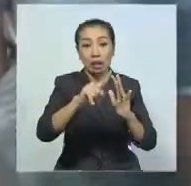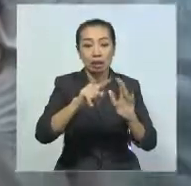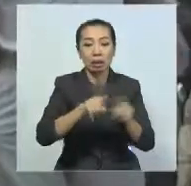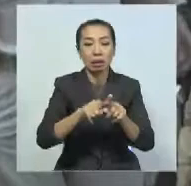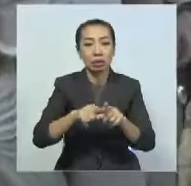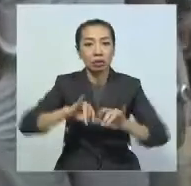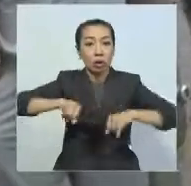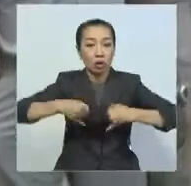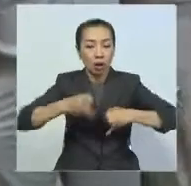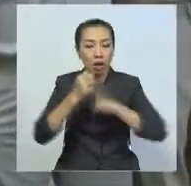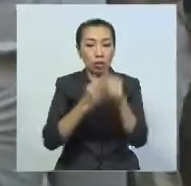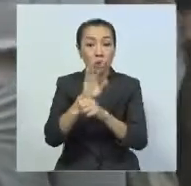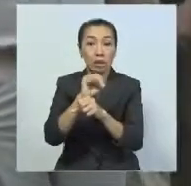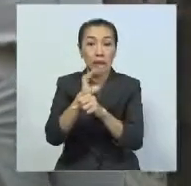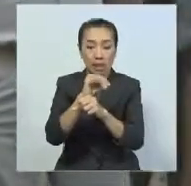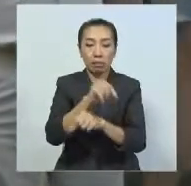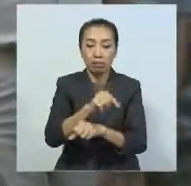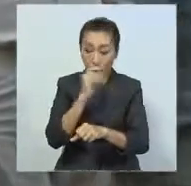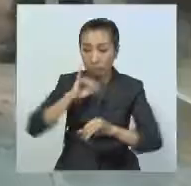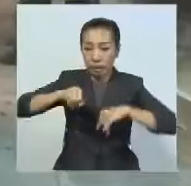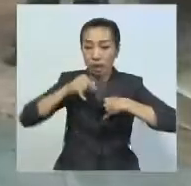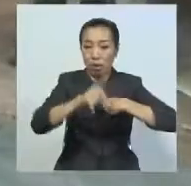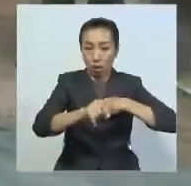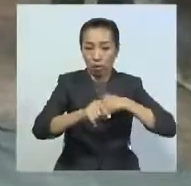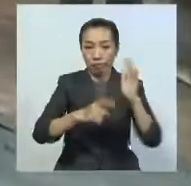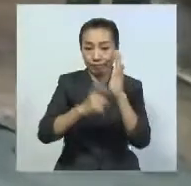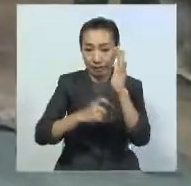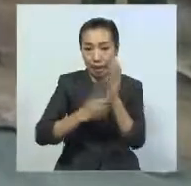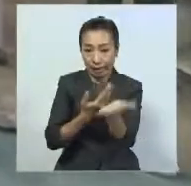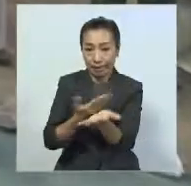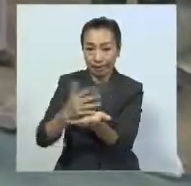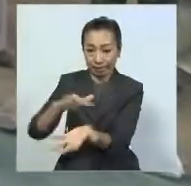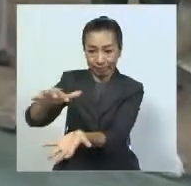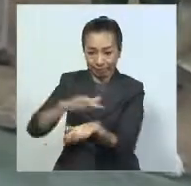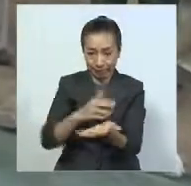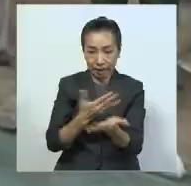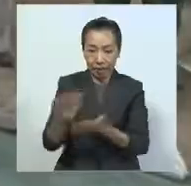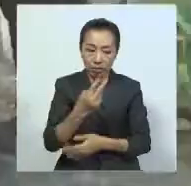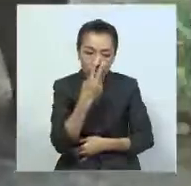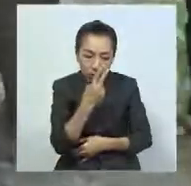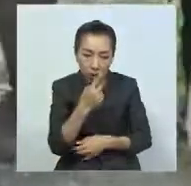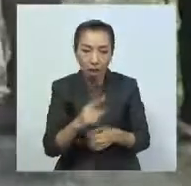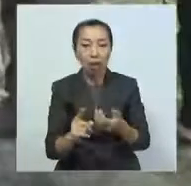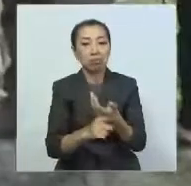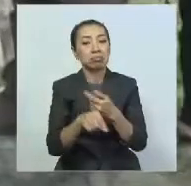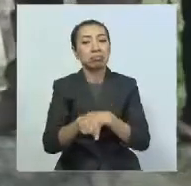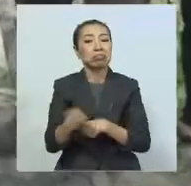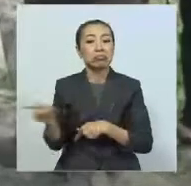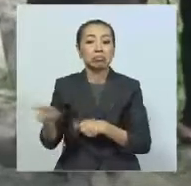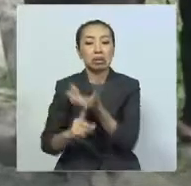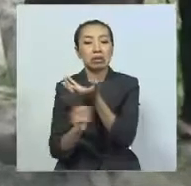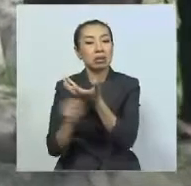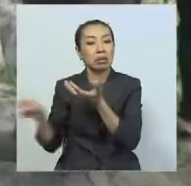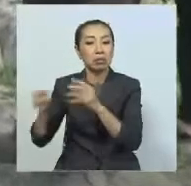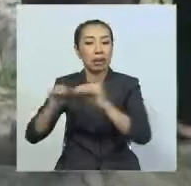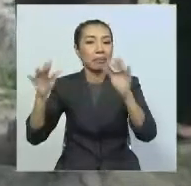พรตาดีอายุ40ปีแสดงตัวเป็นเจ้าของลานรับซื้อยางพาราจากการตรวจสอบก็พบใช้เครื่องช่างที่ไม่ได้มาตรฐานก็เ